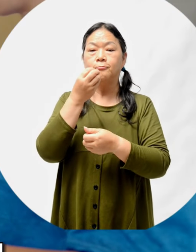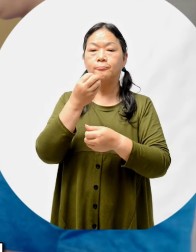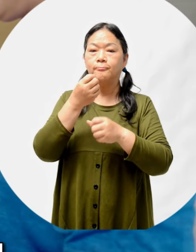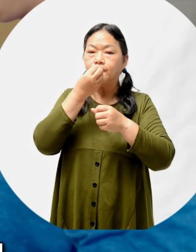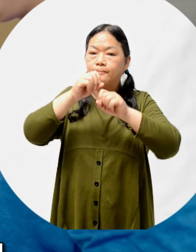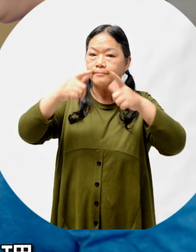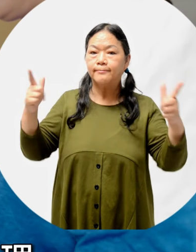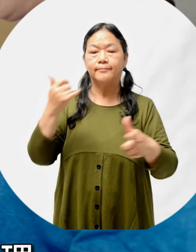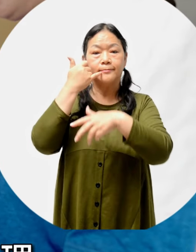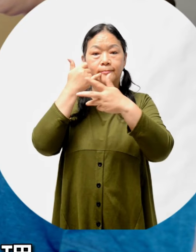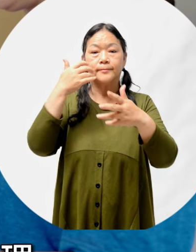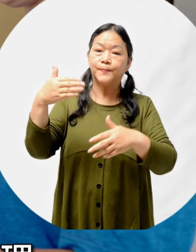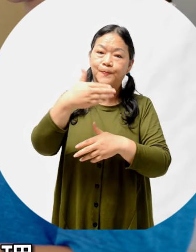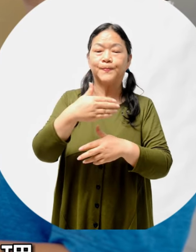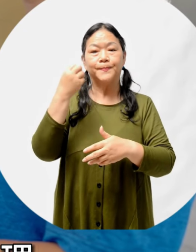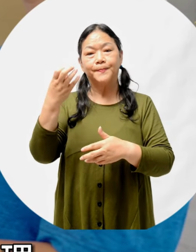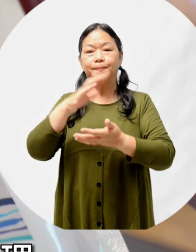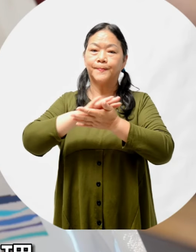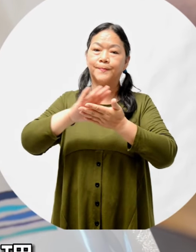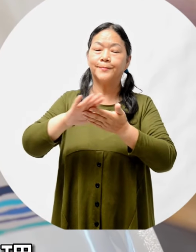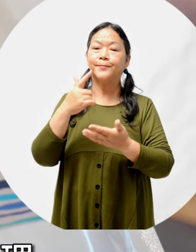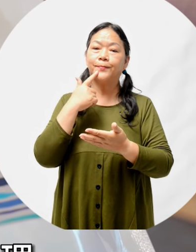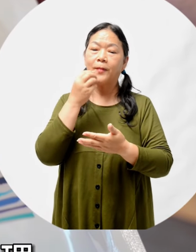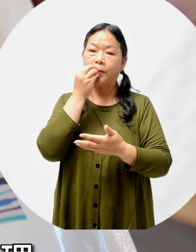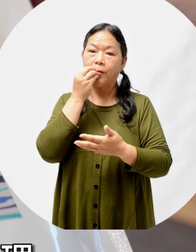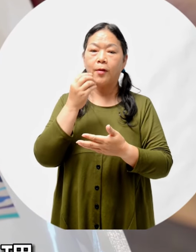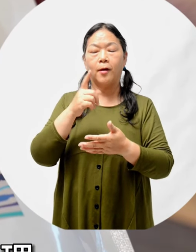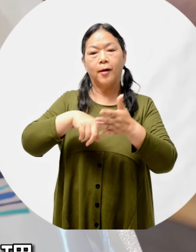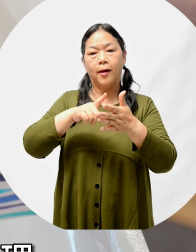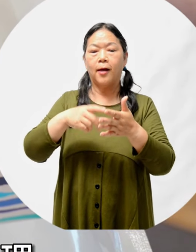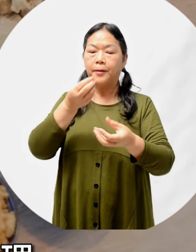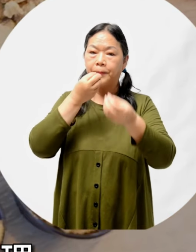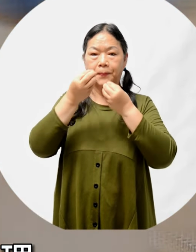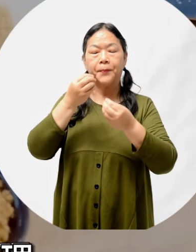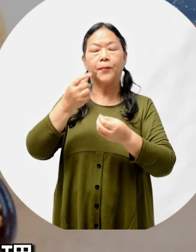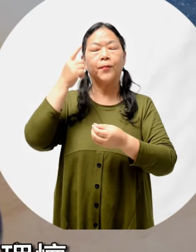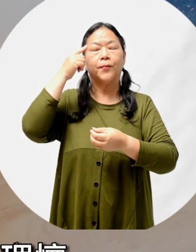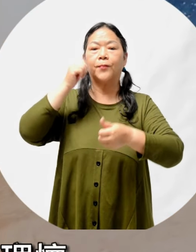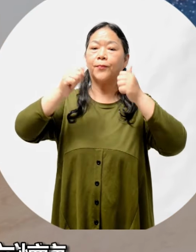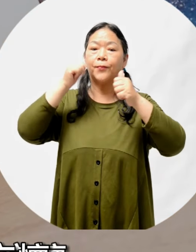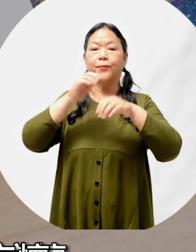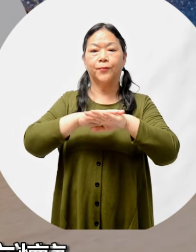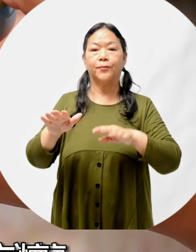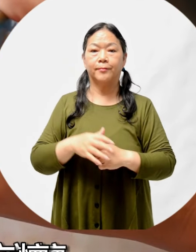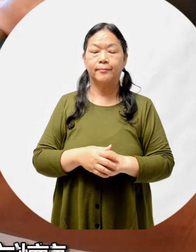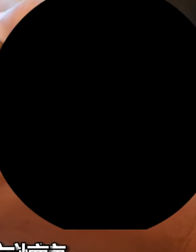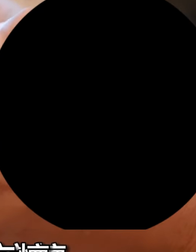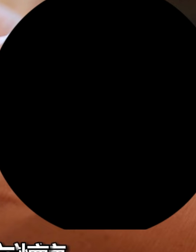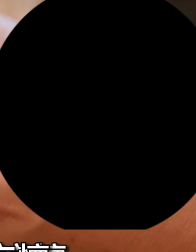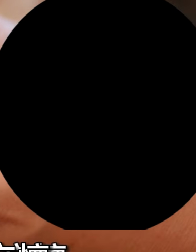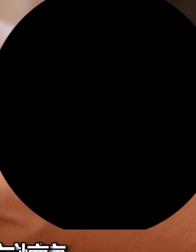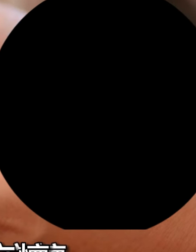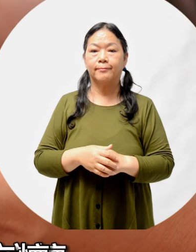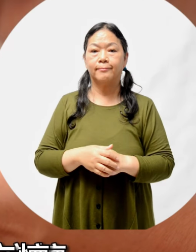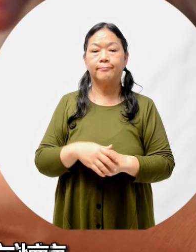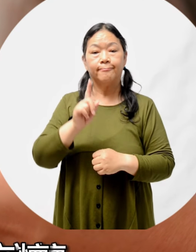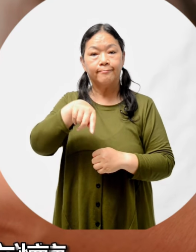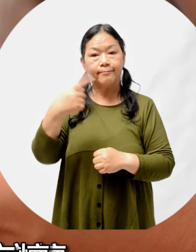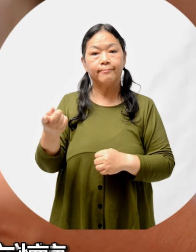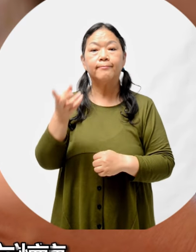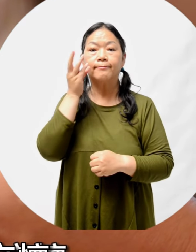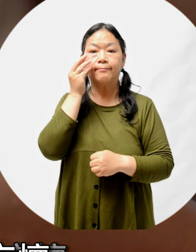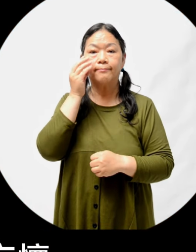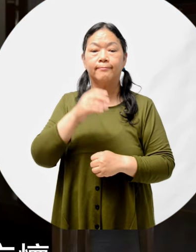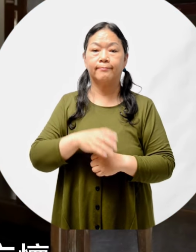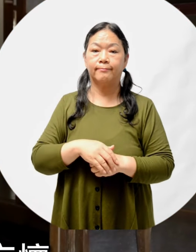舍离开。来成功镇必吃就是各式各样的海鲜料理，新鲜又美味，单纯的料理就会让人